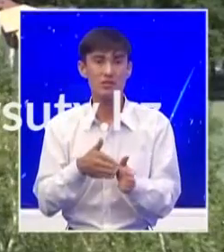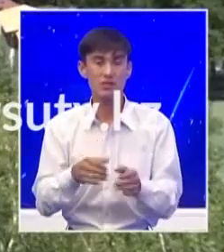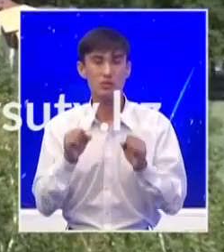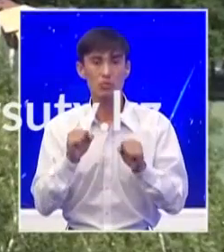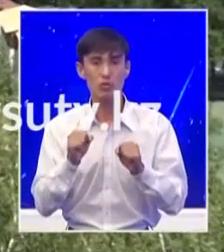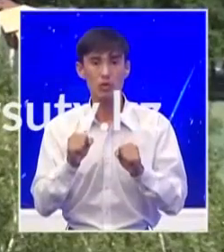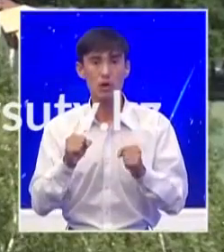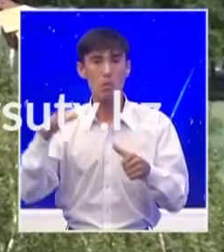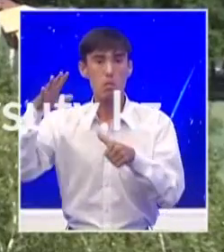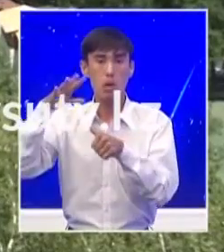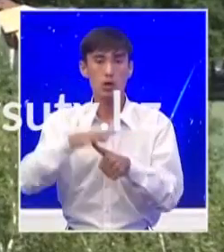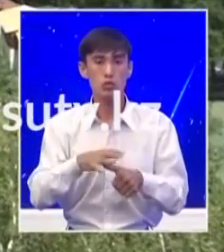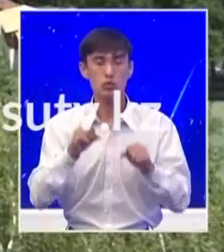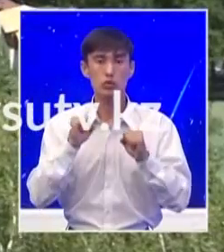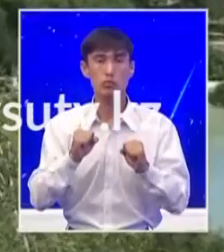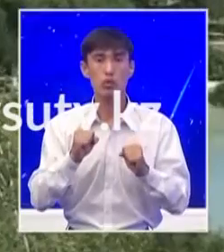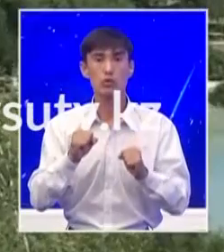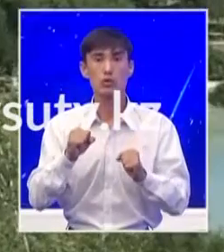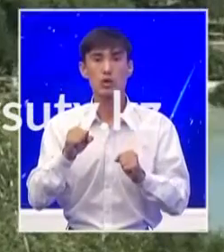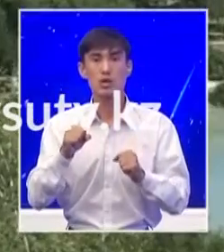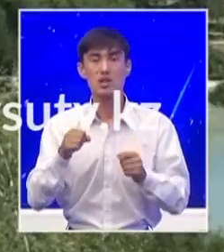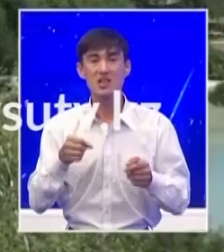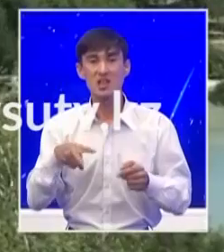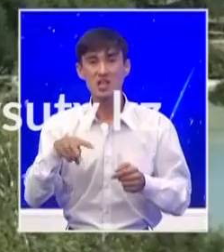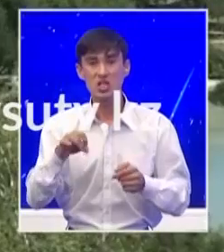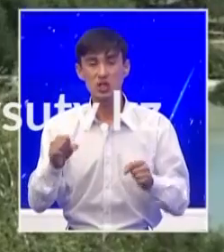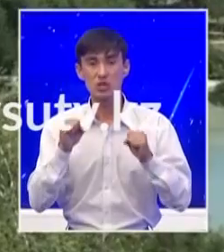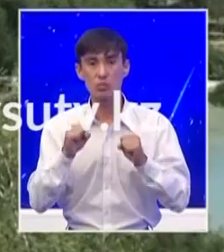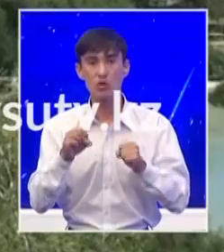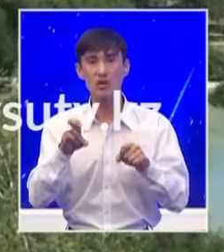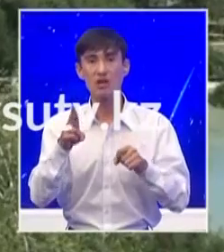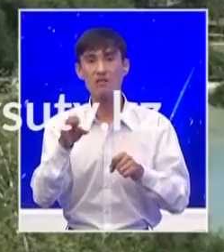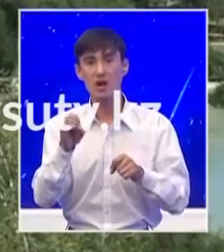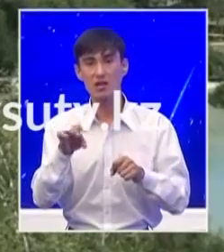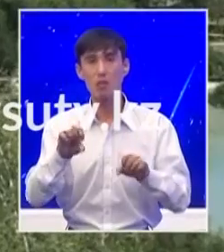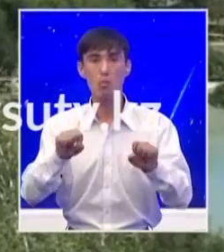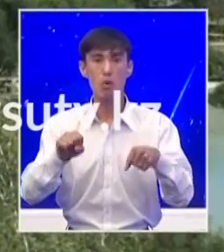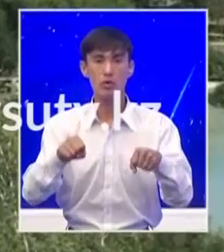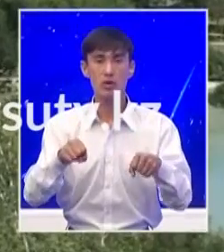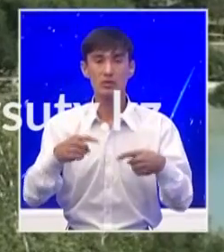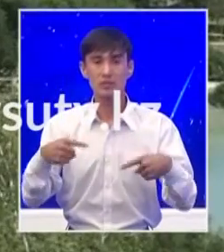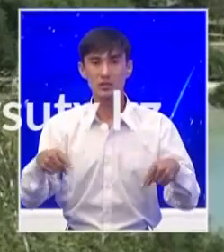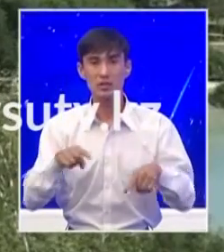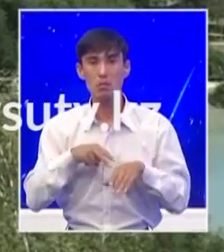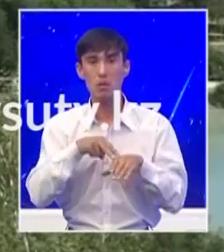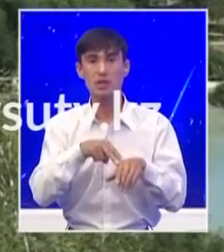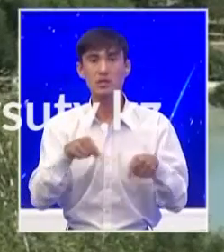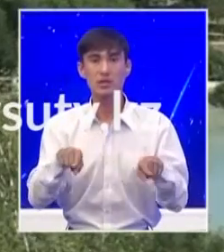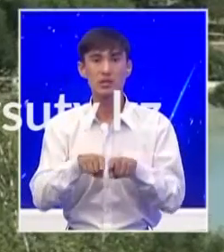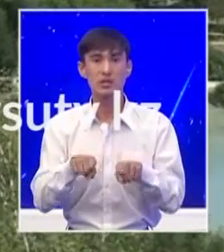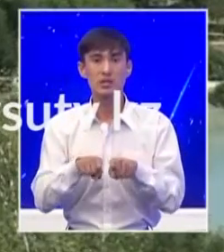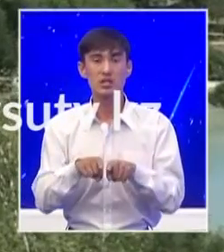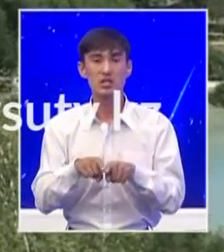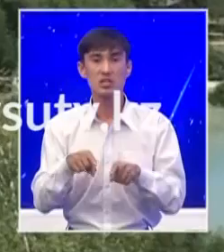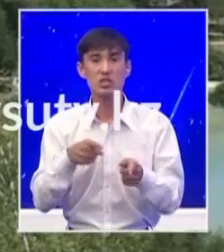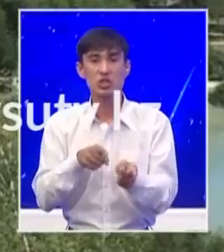спорта, парашютный спорт, мотоклуб, лыжный спорт, потом квадро, мото, кросс, вот эти поездки. И потом на вот этих